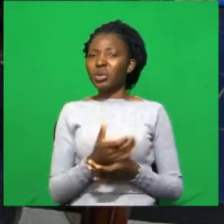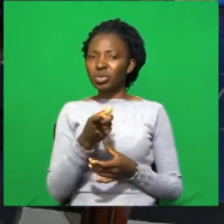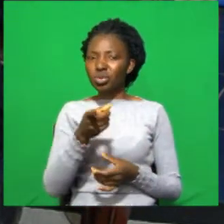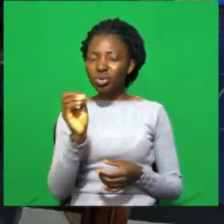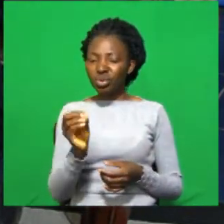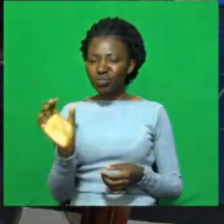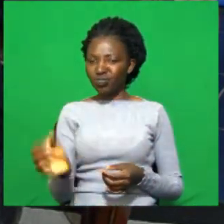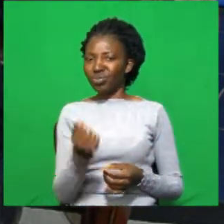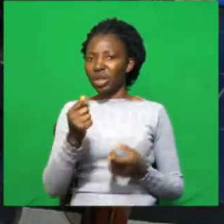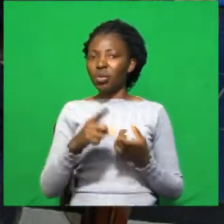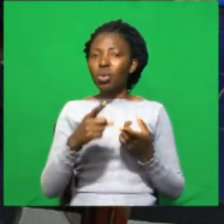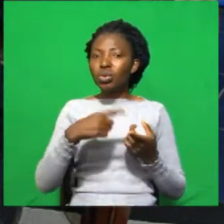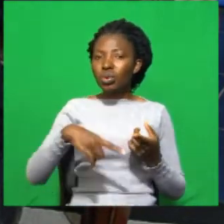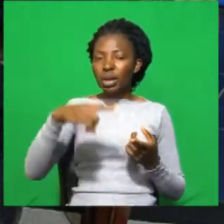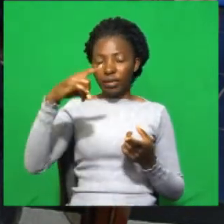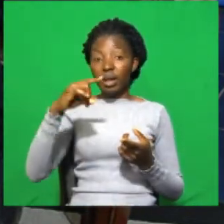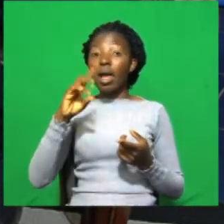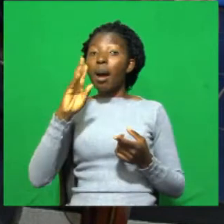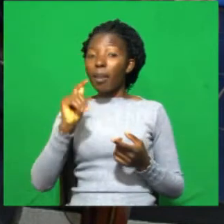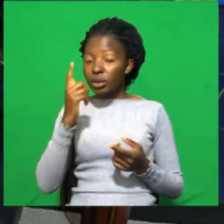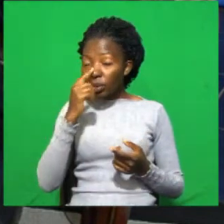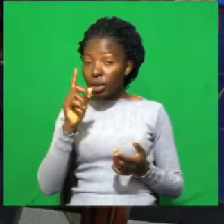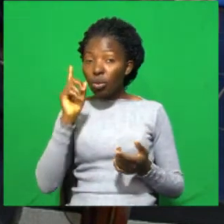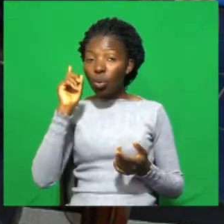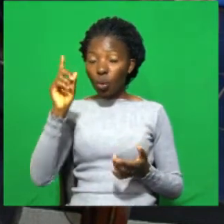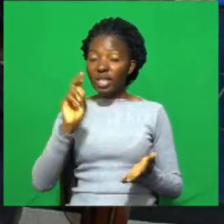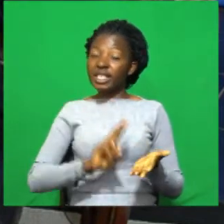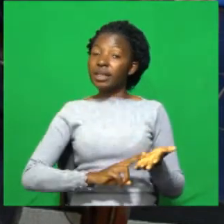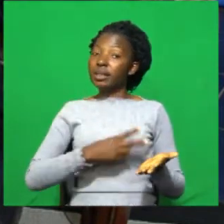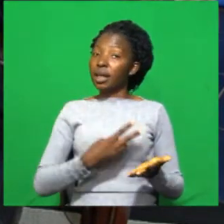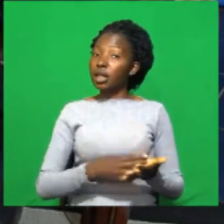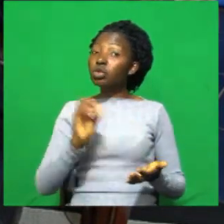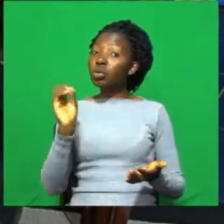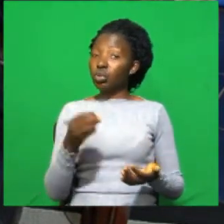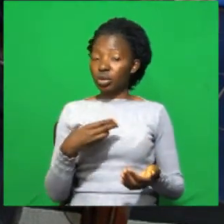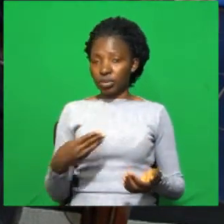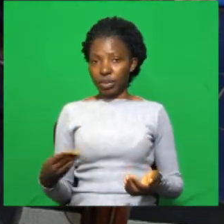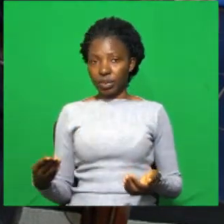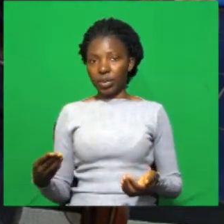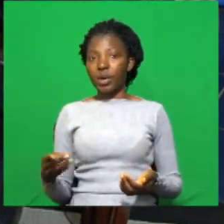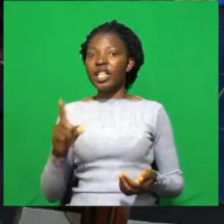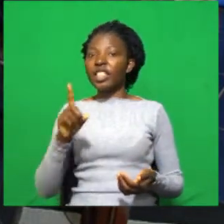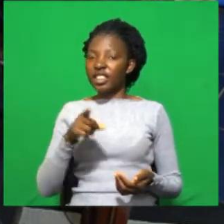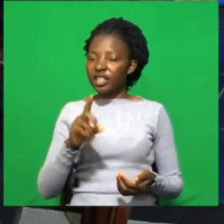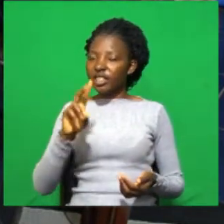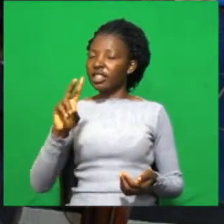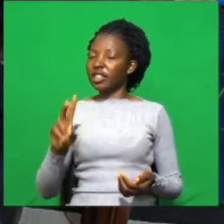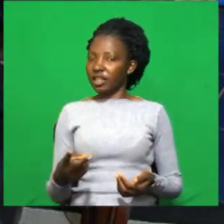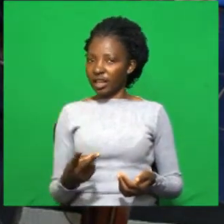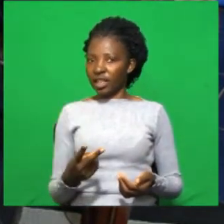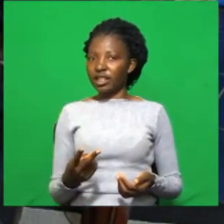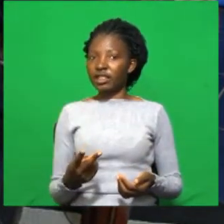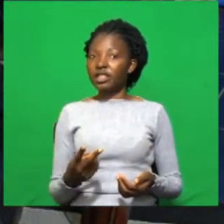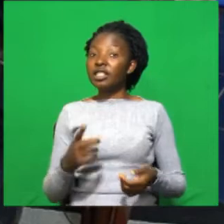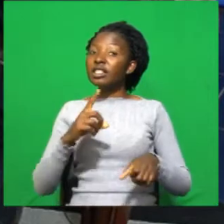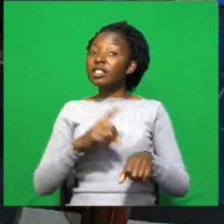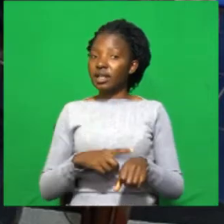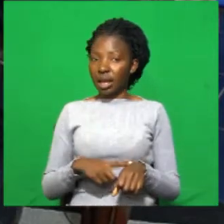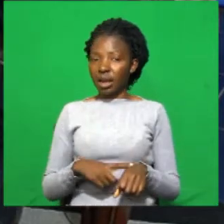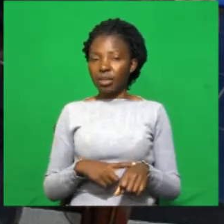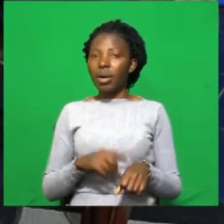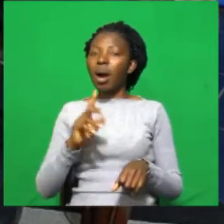Asi Bhaibheri rabva rati paachamutsa vake vatsvene, irworwo runenge ruri rwechipiri, asi rwechipiri